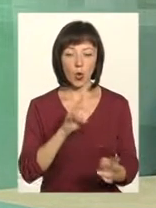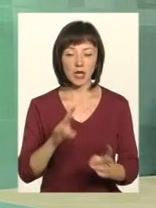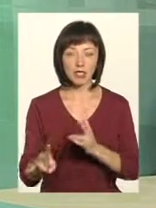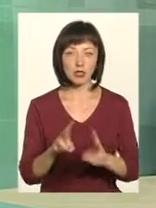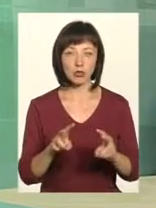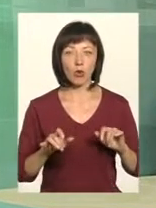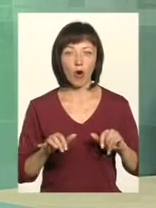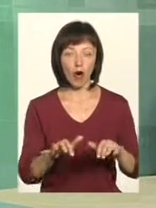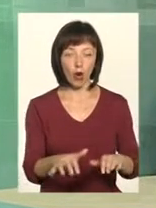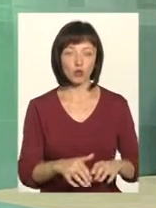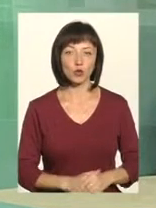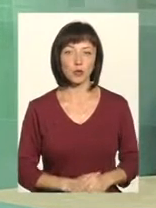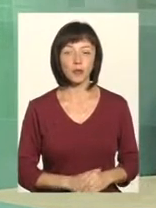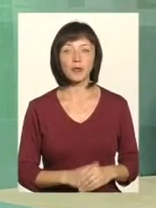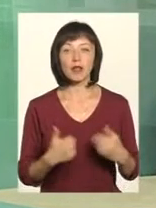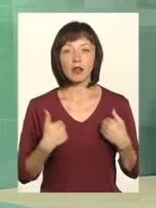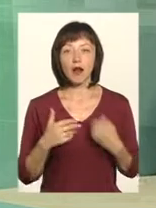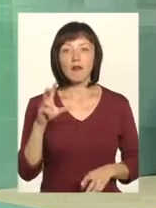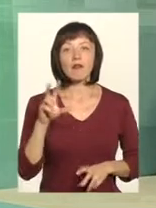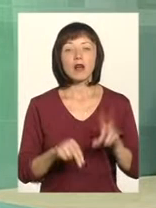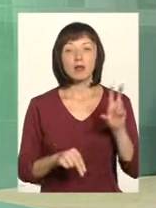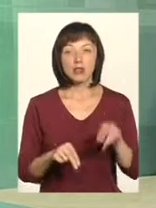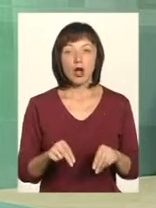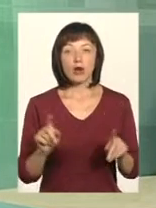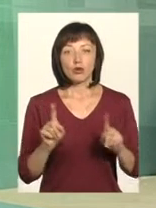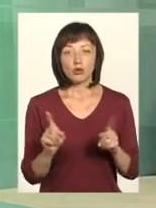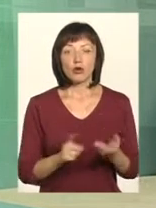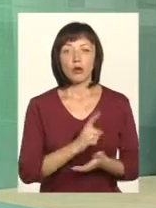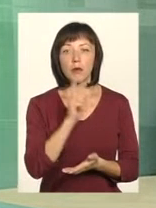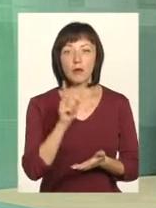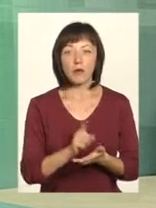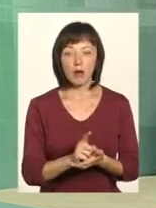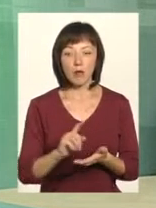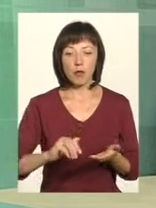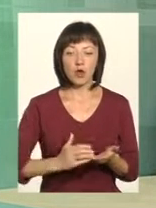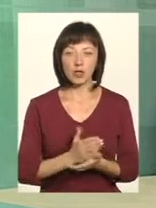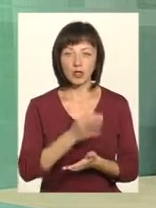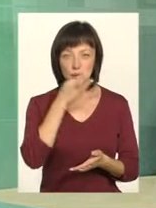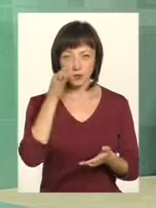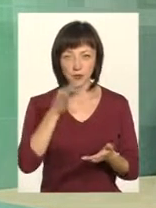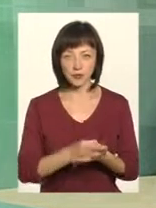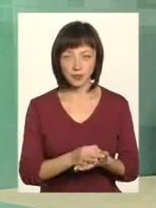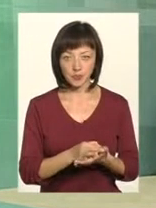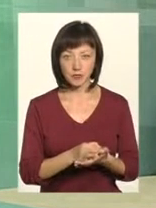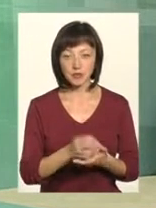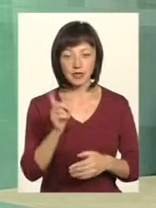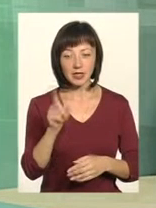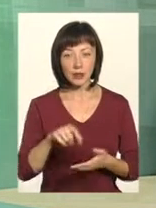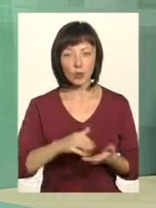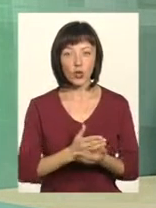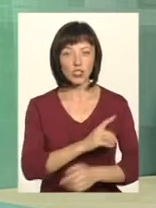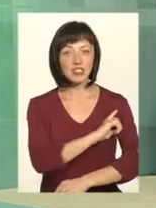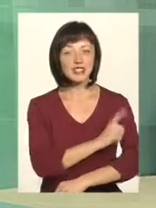без перебільшення. Вважаю, що мають понести політичну, принаймні, відповідальність ті політичні сили,